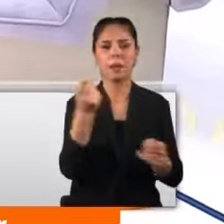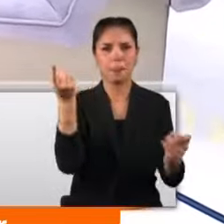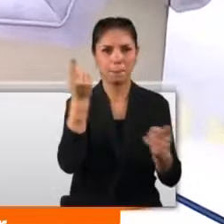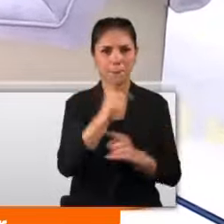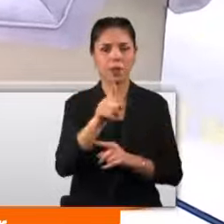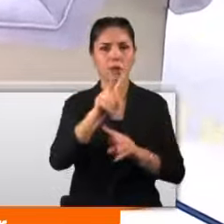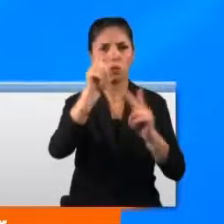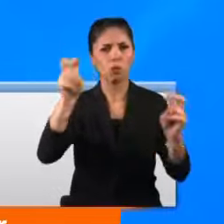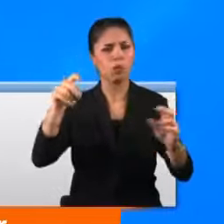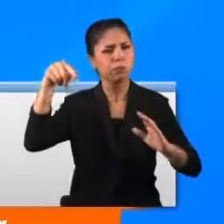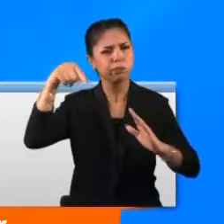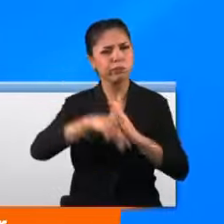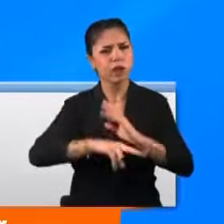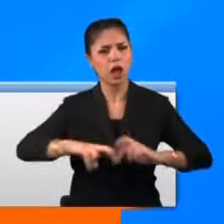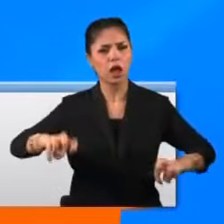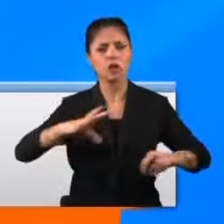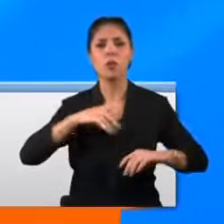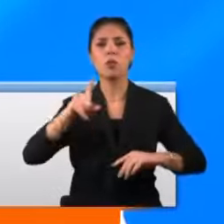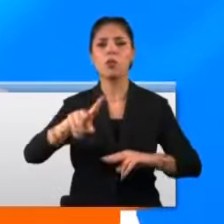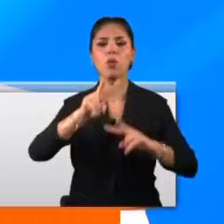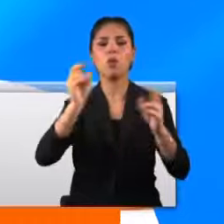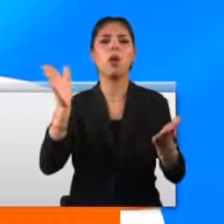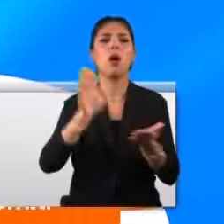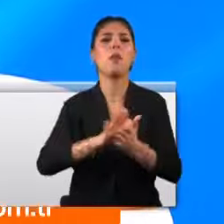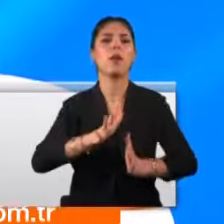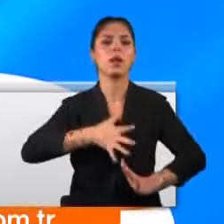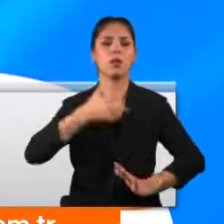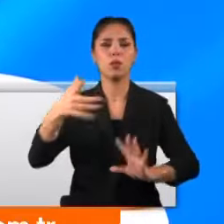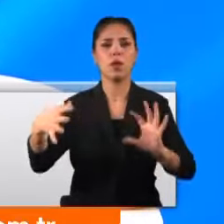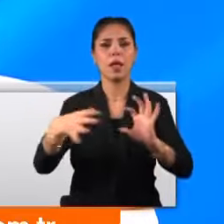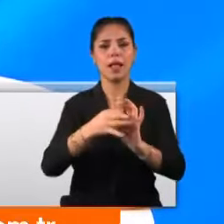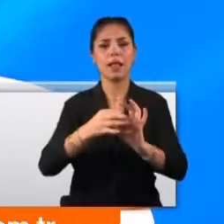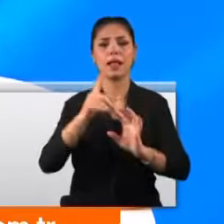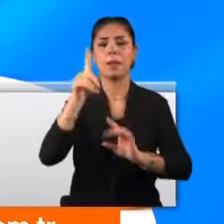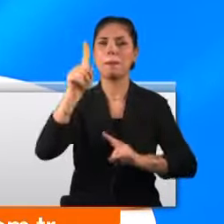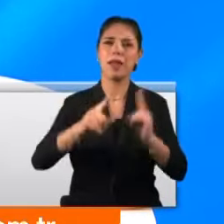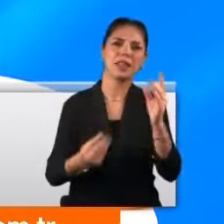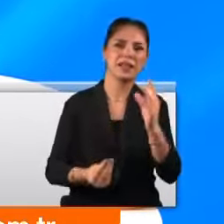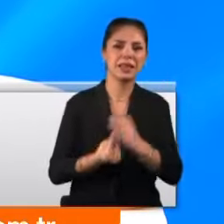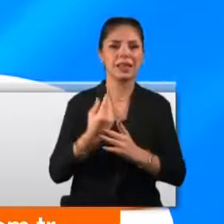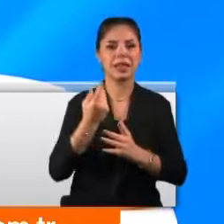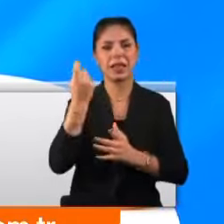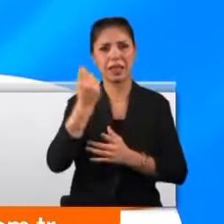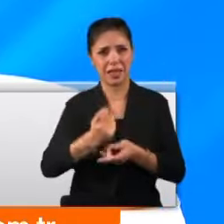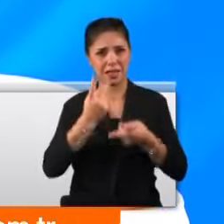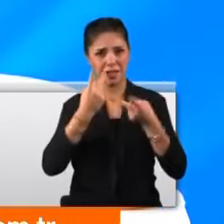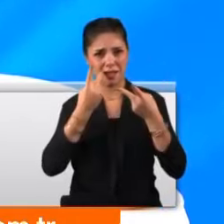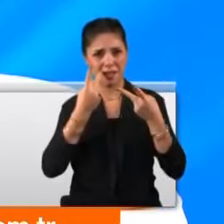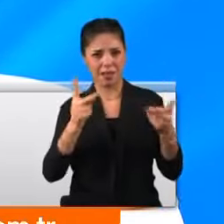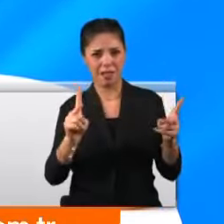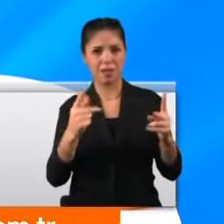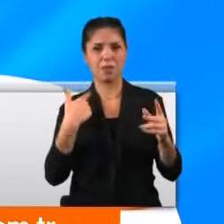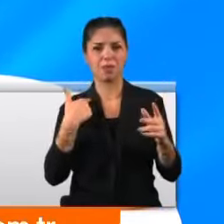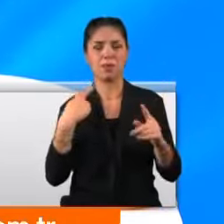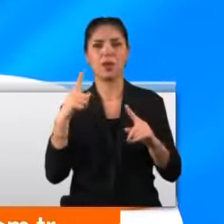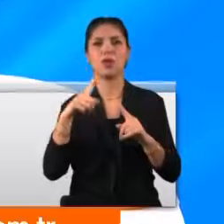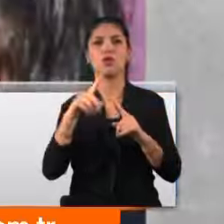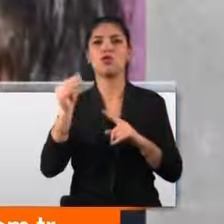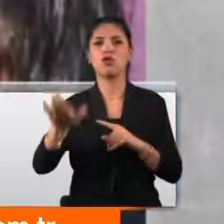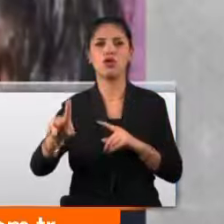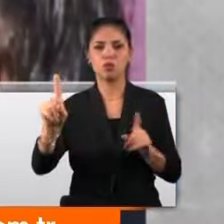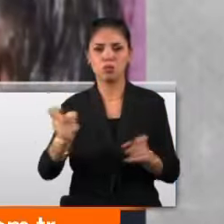konunun üstüne gitti. Ben bu iş böyle kalsın istemiyorum. Keşke bununla da ilgili birileri çıksa ve gerçeği anlatsa da biz de Tutku bulundu